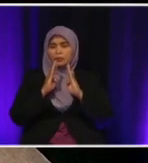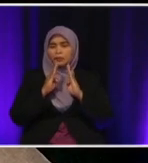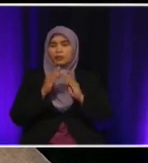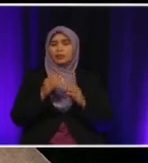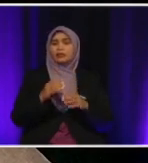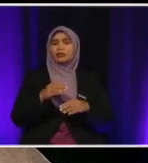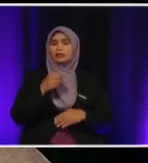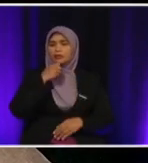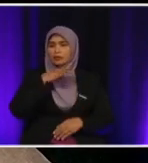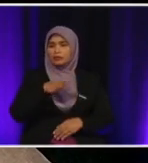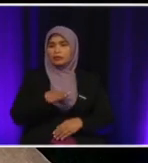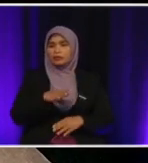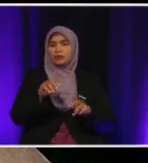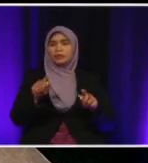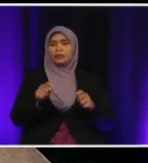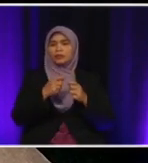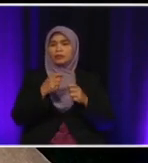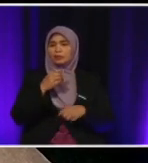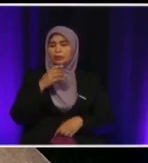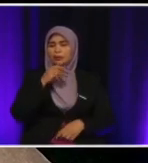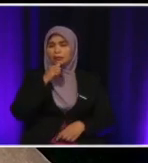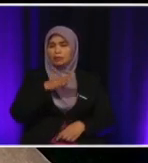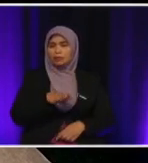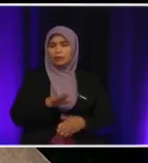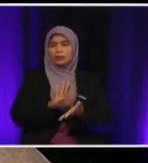tindakanmu menjadi panduan